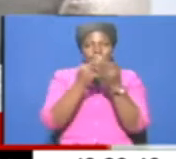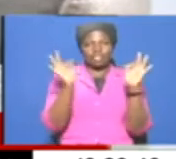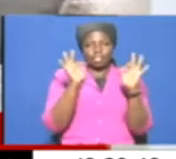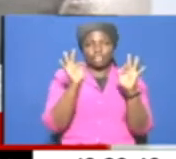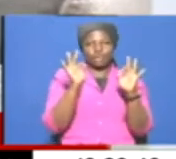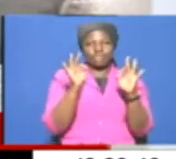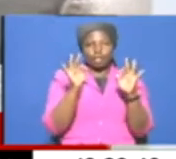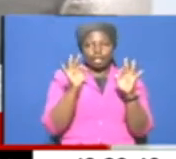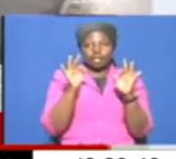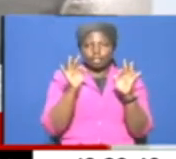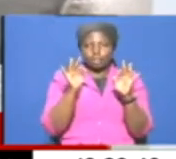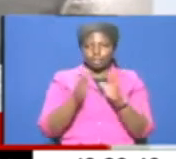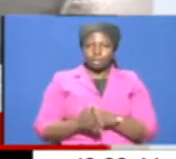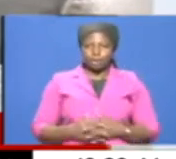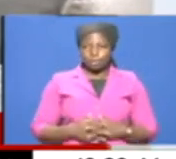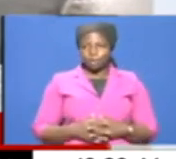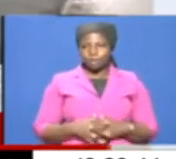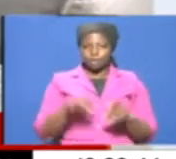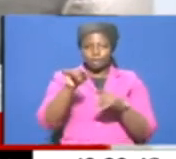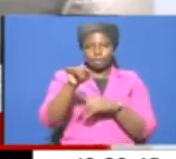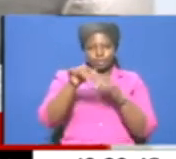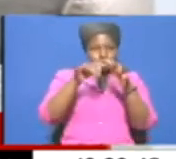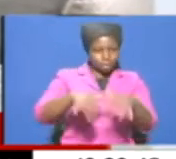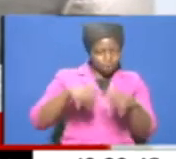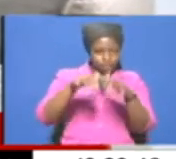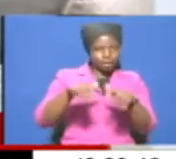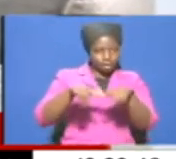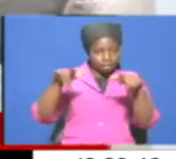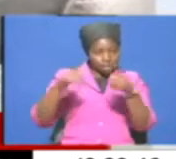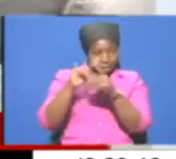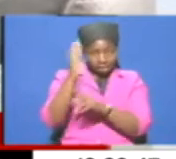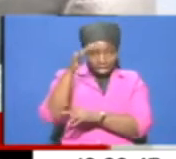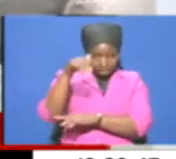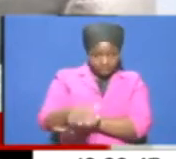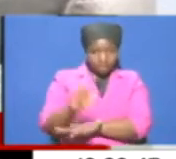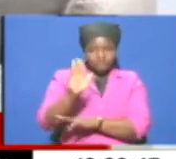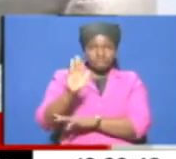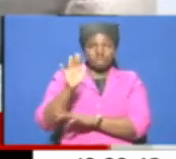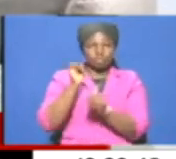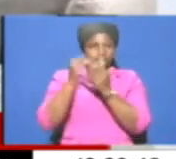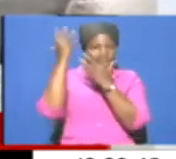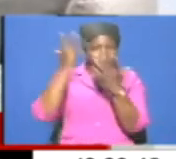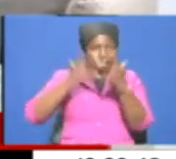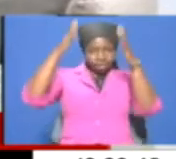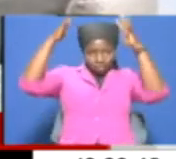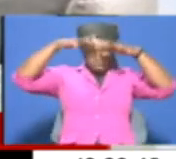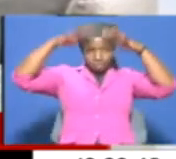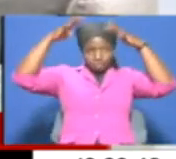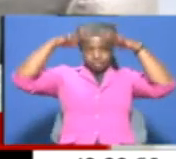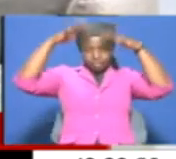ni ardhi ya agriculture, lakini kupanda tu mti ile inaleta mvua,